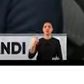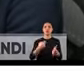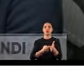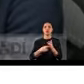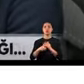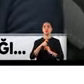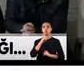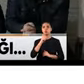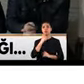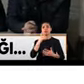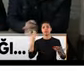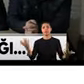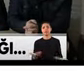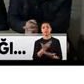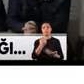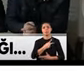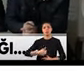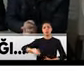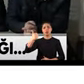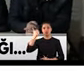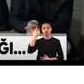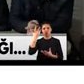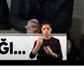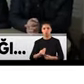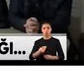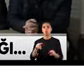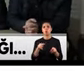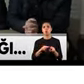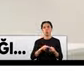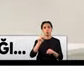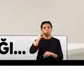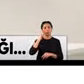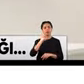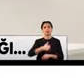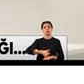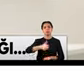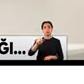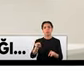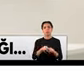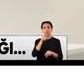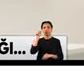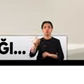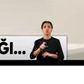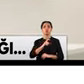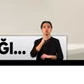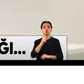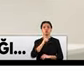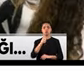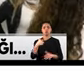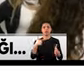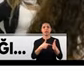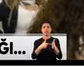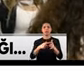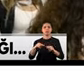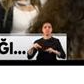Tunceli'de yıllardır belediye başkanlığı yapan komünist başkan Fatih Mehmet Maçoğlu'ydu. Tunceli'den Kadıköy'e transfer olan